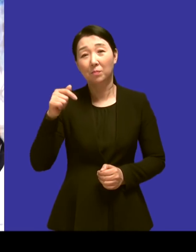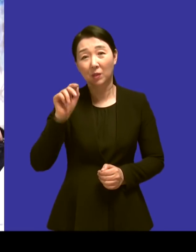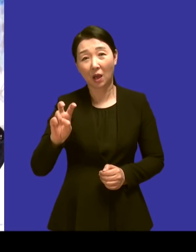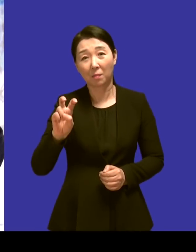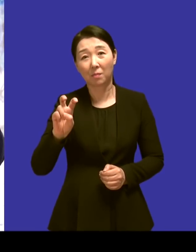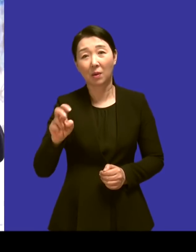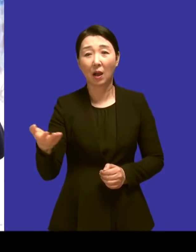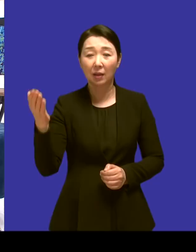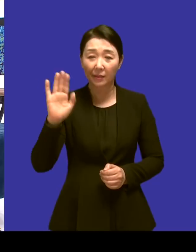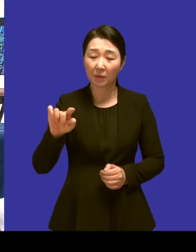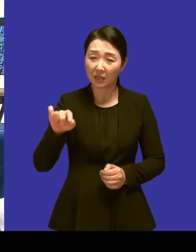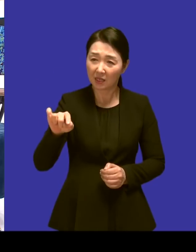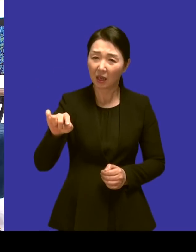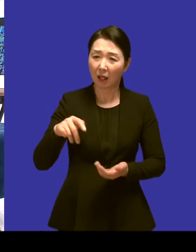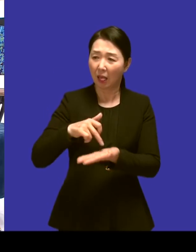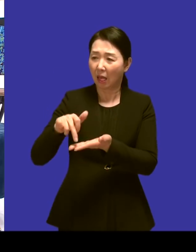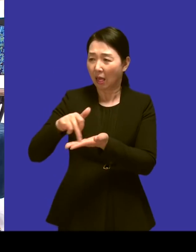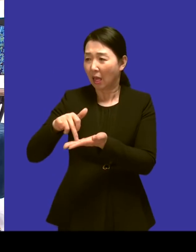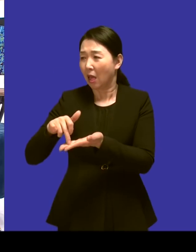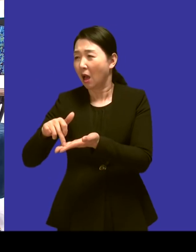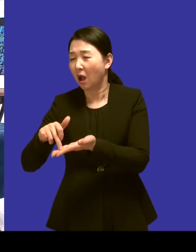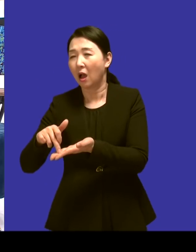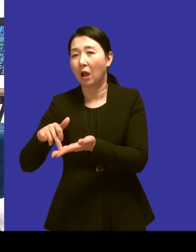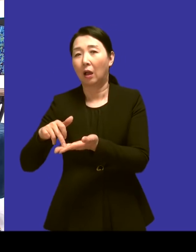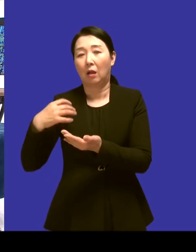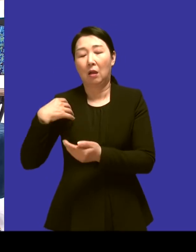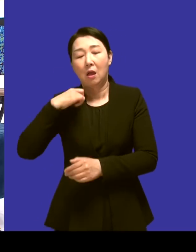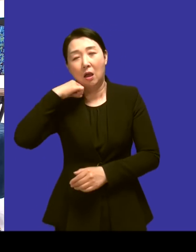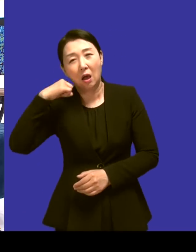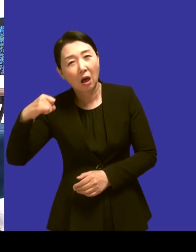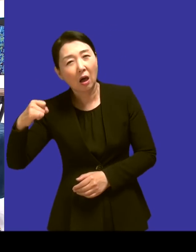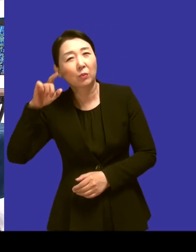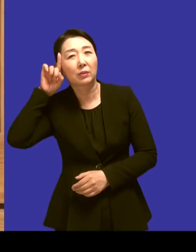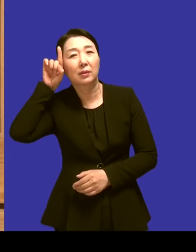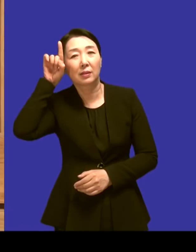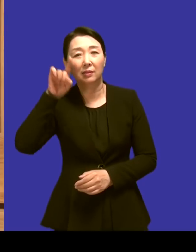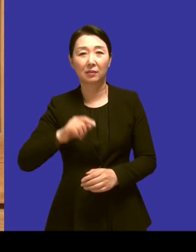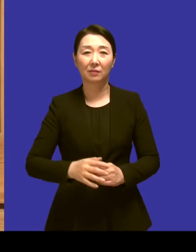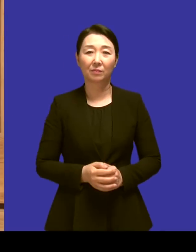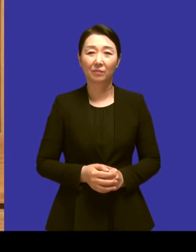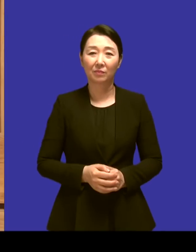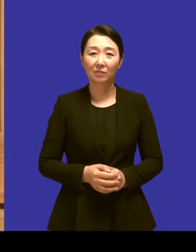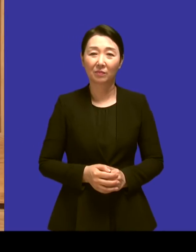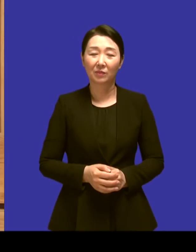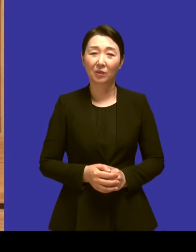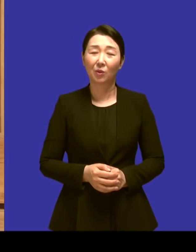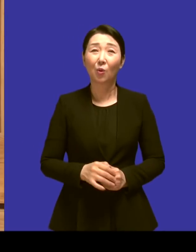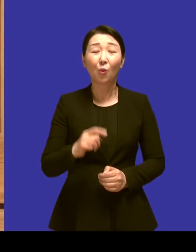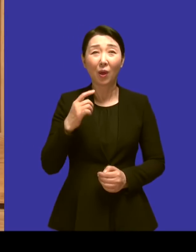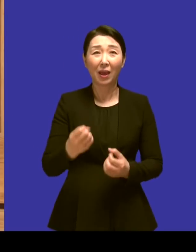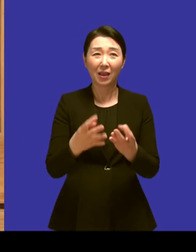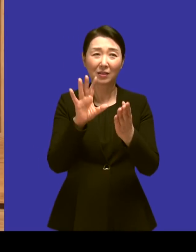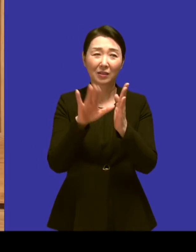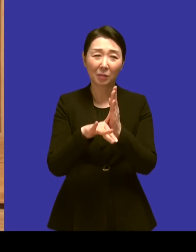네네. 이게 나를 또 올가매는 그렇죠, 거죠. 그렇죠. 그렇죠. 본인은 굉장히 네. 스트레스가 될 수 그러니까. 있죠. 300통씩 계속 보내야 되니까 자주 연락 못 드리는